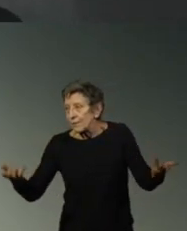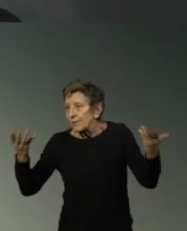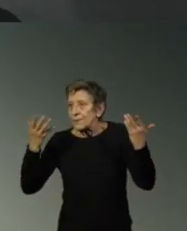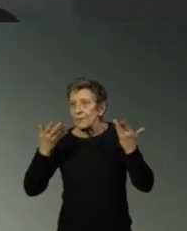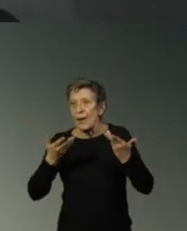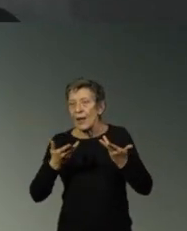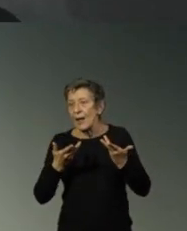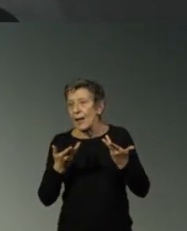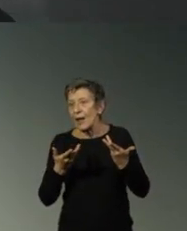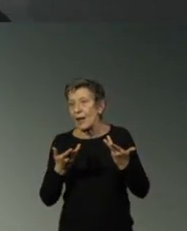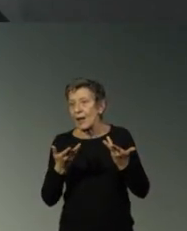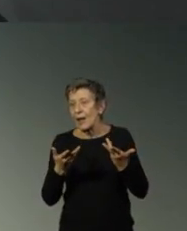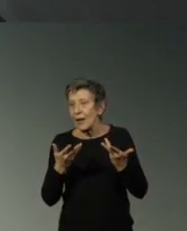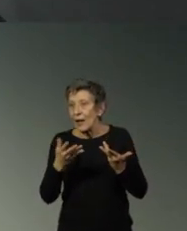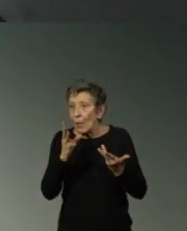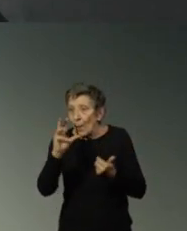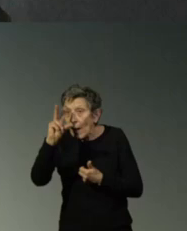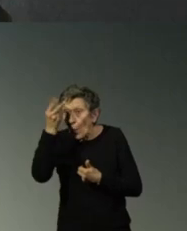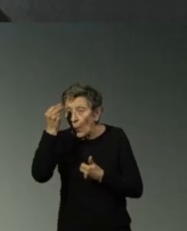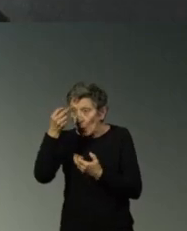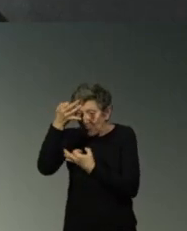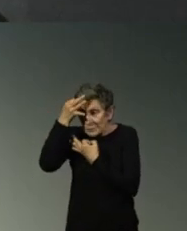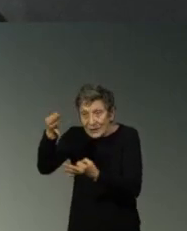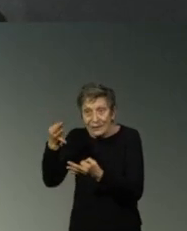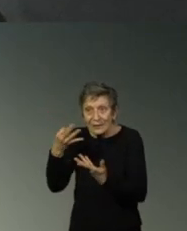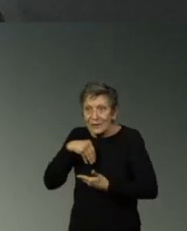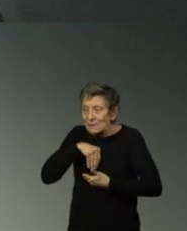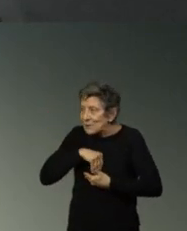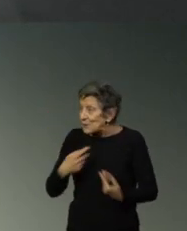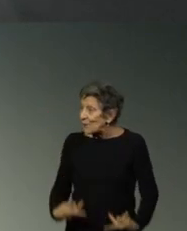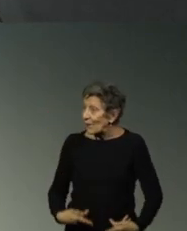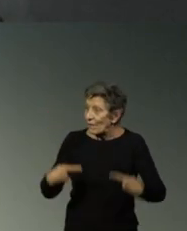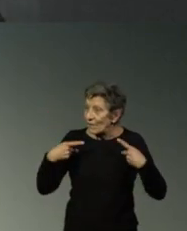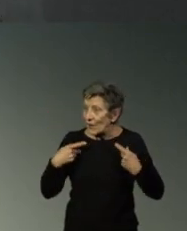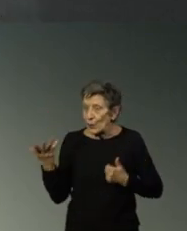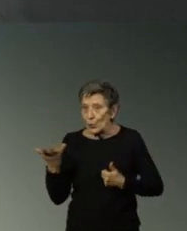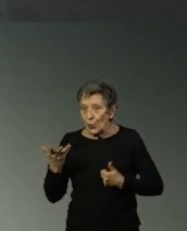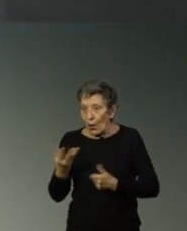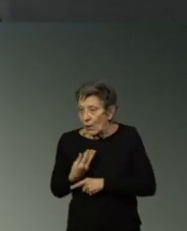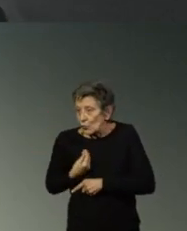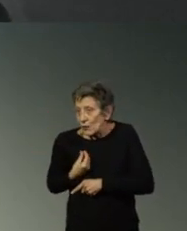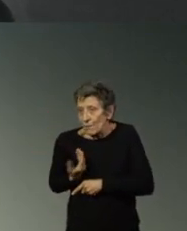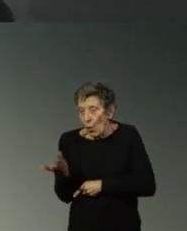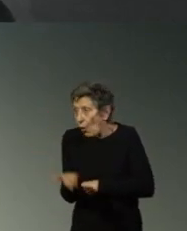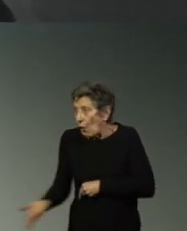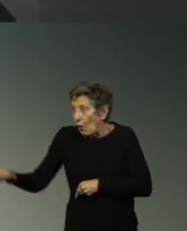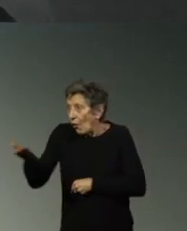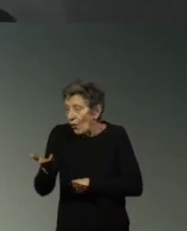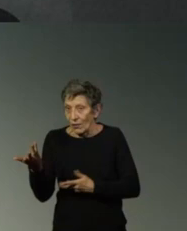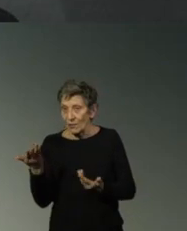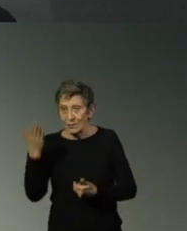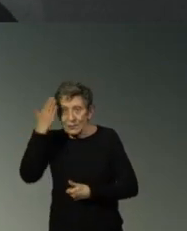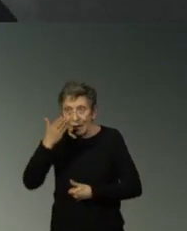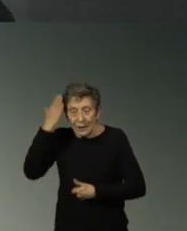de compréhension précise de ce que vivent, en termes de ce qu'on peut vivre comme une vie subjective, un individu